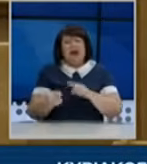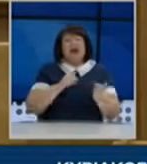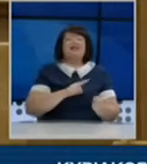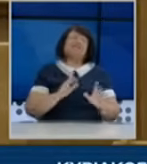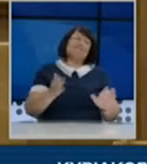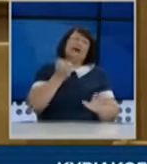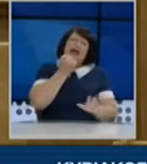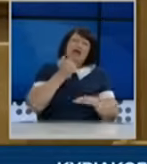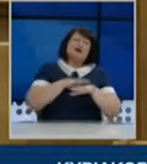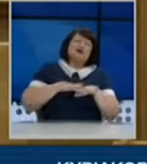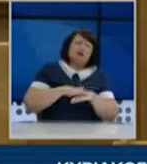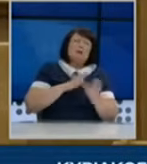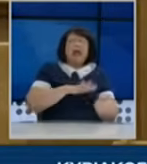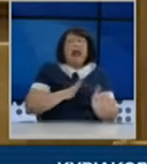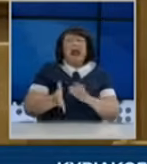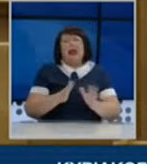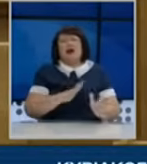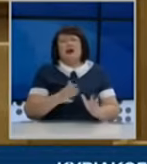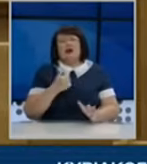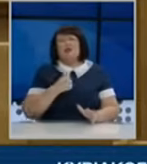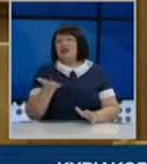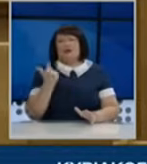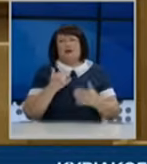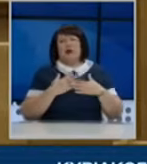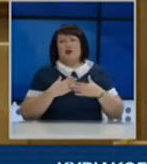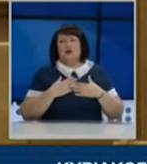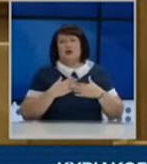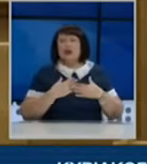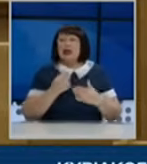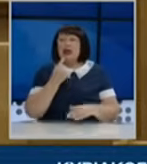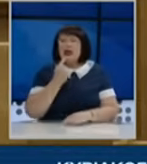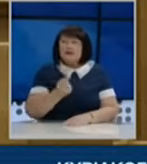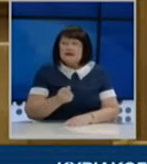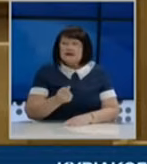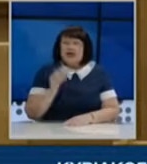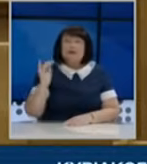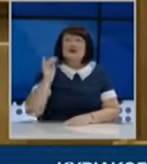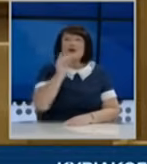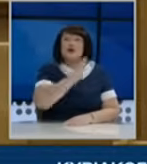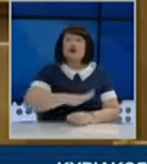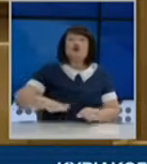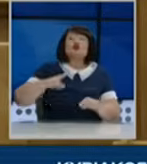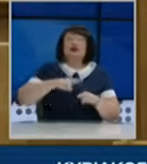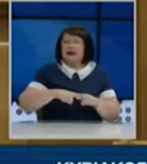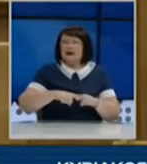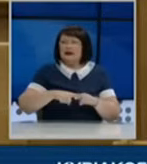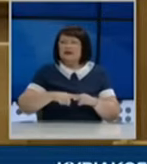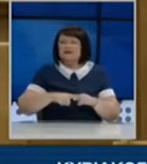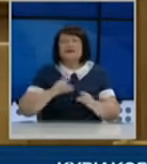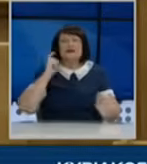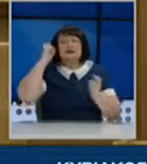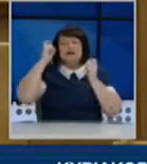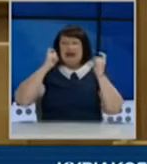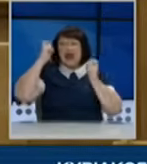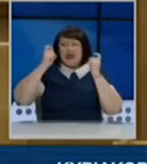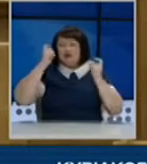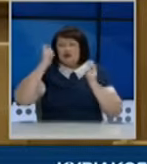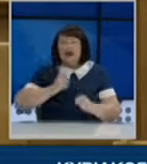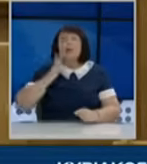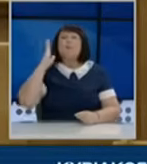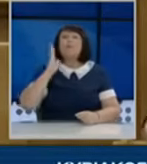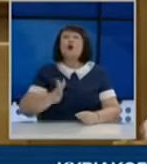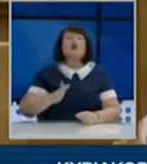πειράζει, λάθος έκανα, συγγνώμη». Για μας δεν υπάρχουν αυτά. Απευθυνόμαστε λοιπόν σε όλους τους Έλληνες, οι οποίοι σκέφτονται, οι οποίοι μπορούν